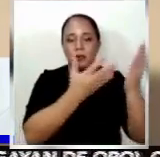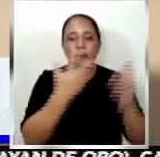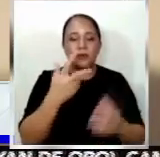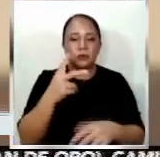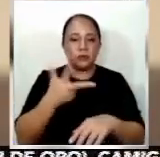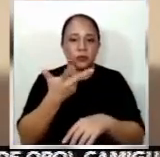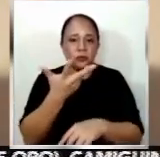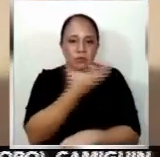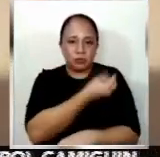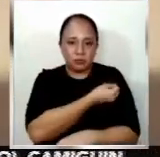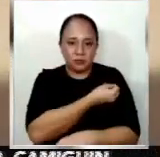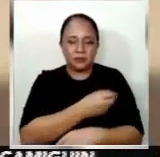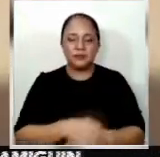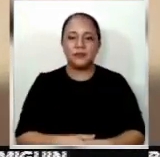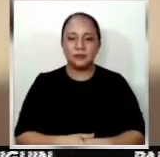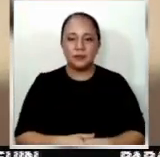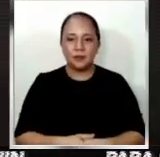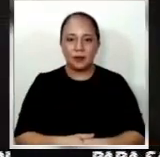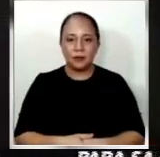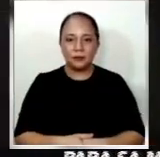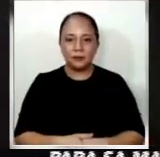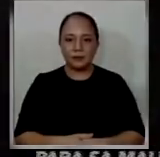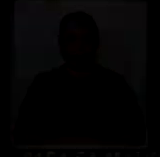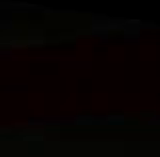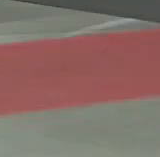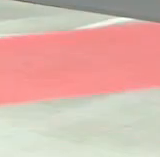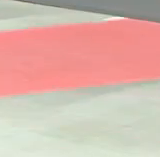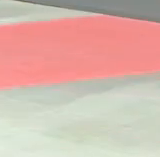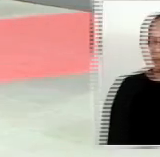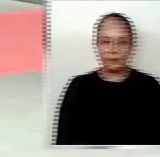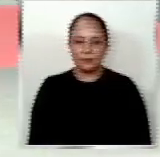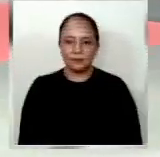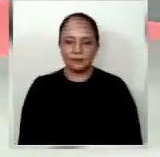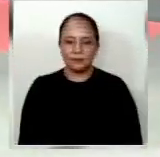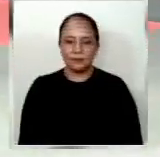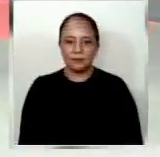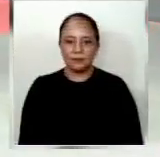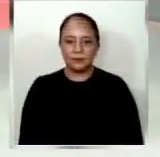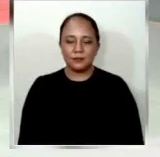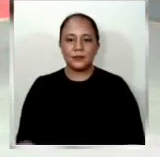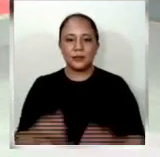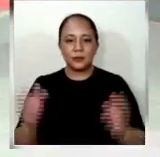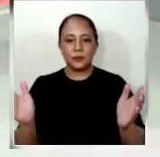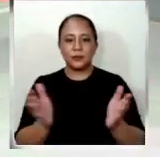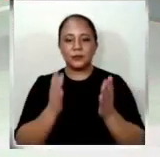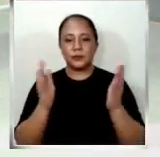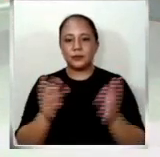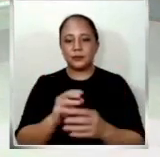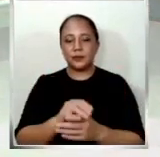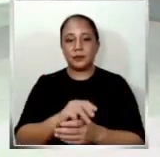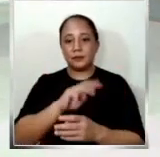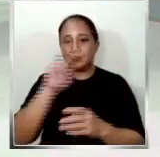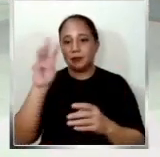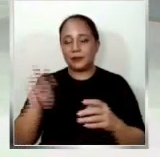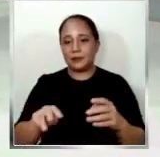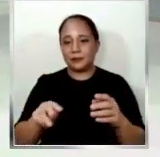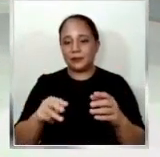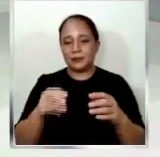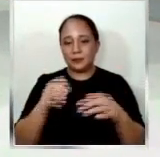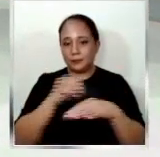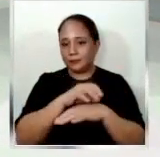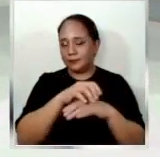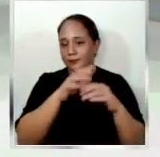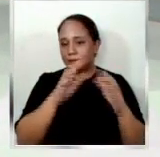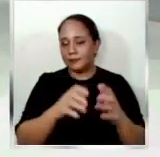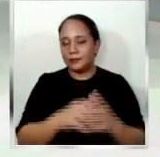Lay Alves, Nakatutok, 24 Oras. Hinihikayat ng Metro Manila Council ang mga lokal na pamahalaan na